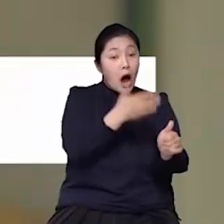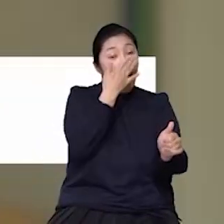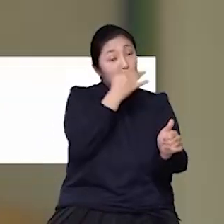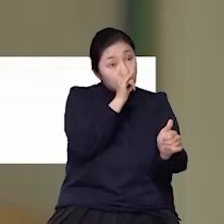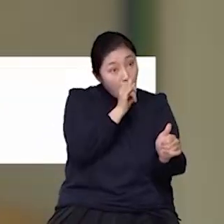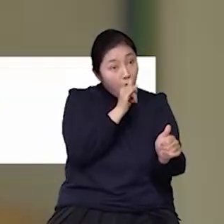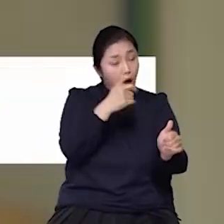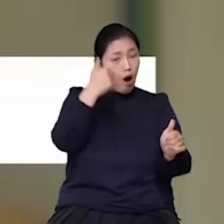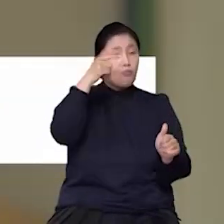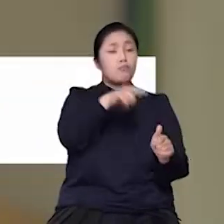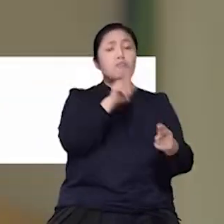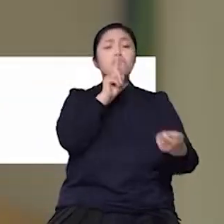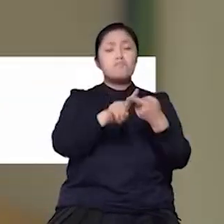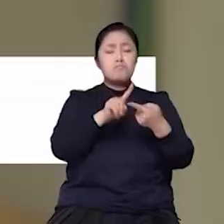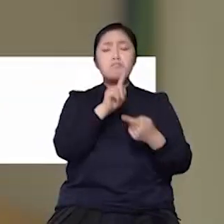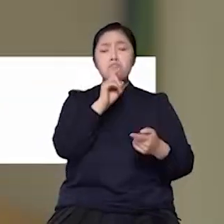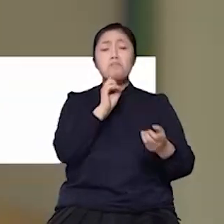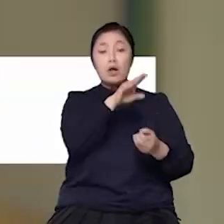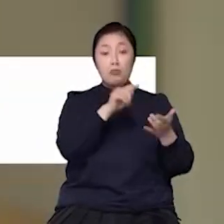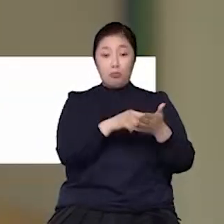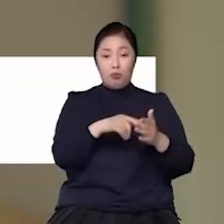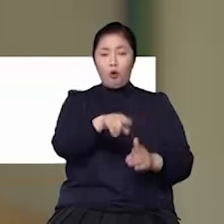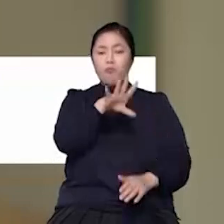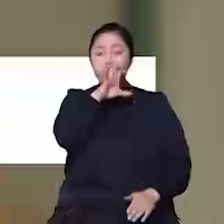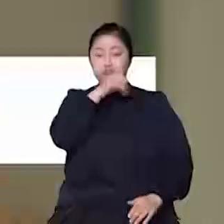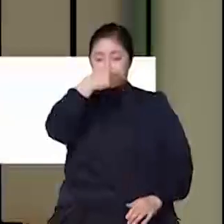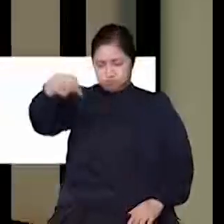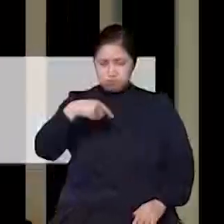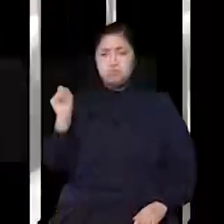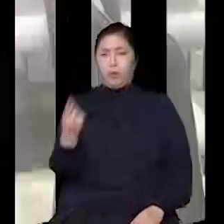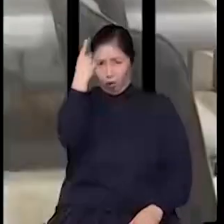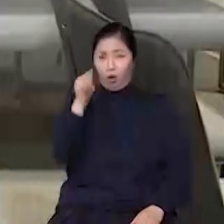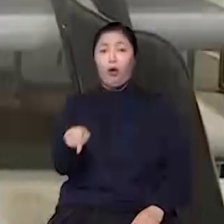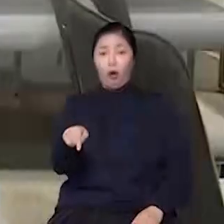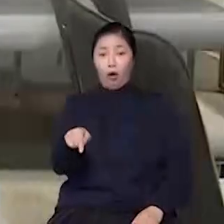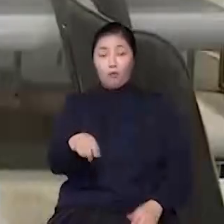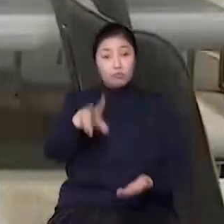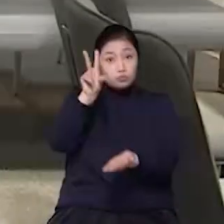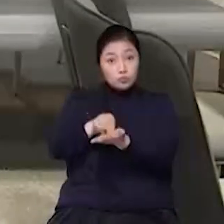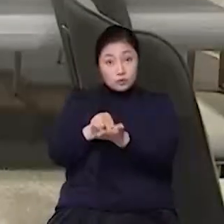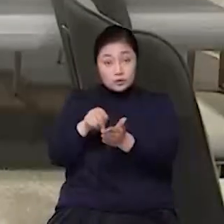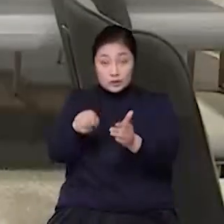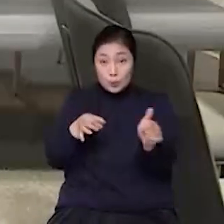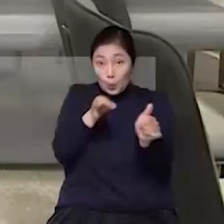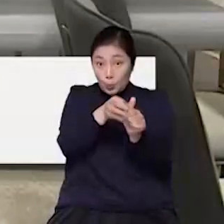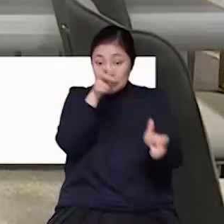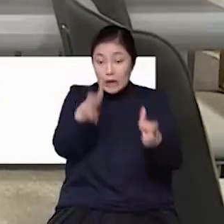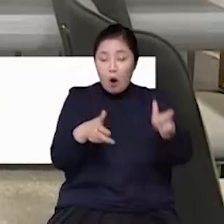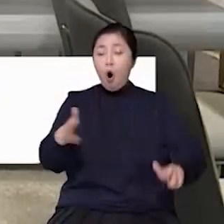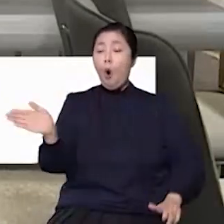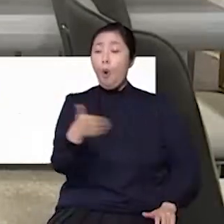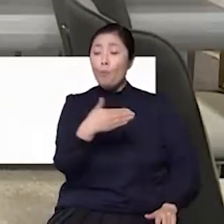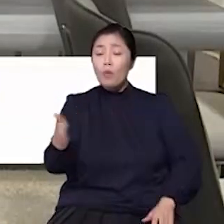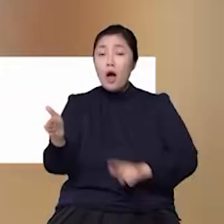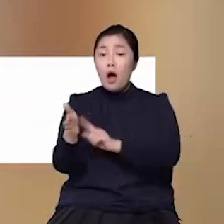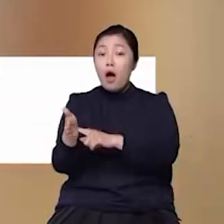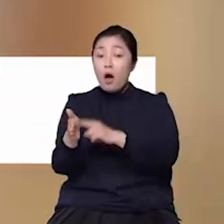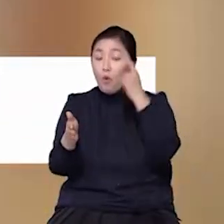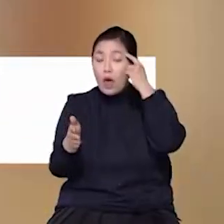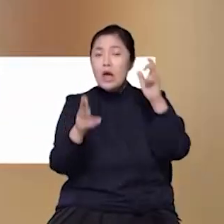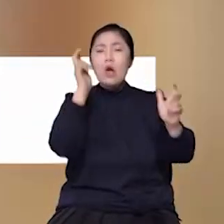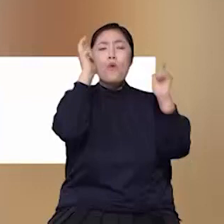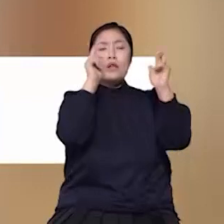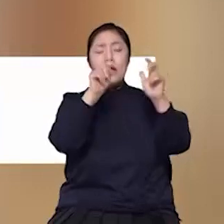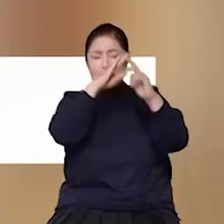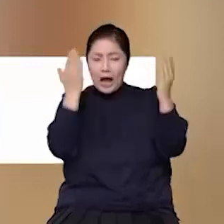수 있겠냐고 그 말을 했죠. 기분이 이렇게 민원 넘으니까. 문제는 보조금 사업이 없다고 한 이유가 한